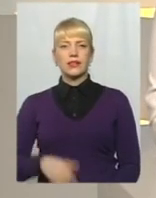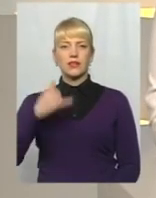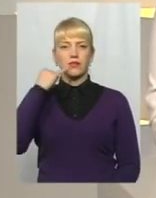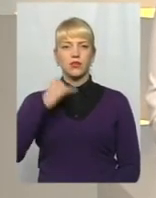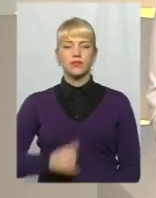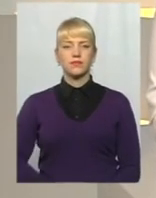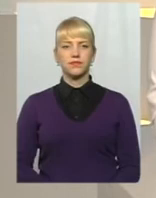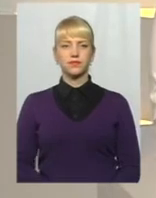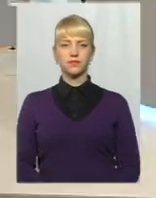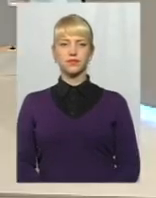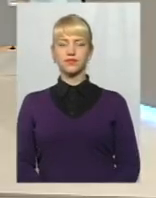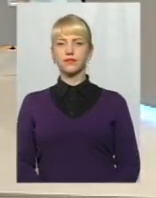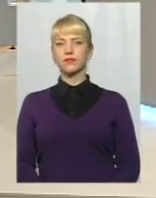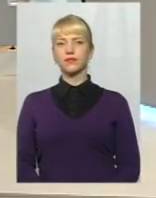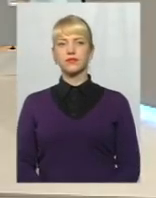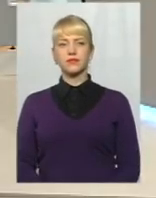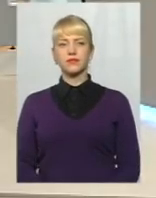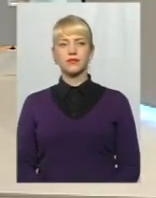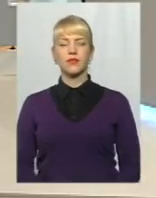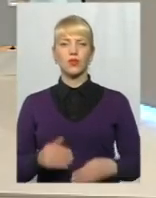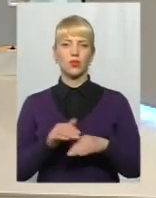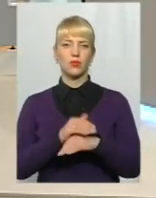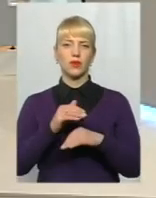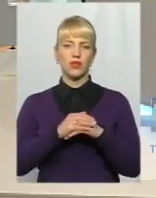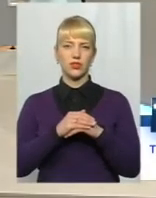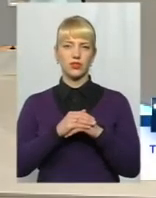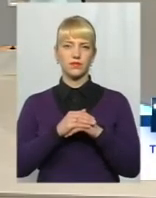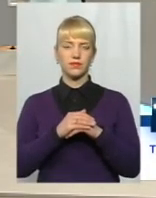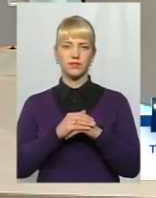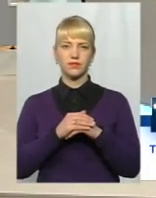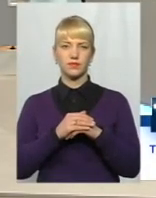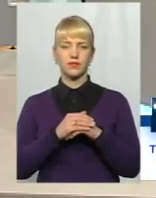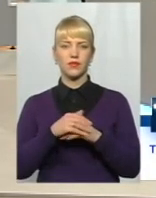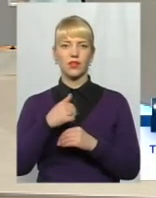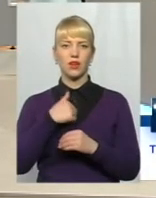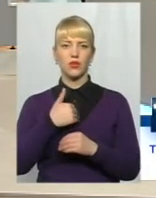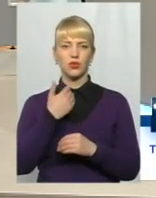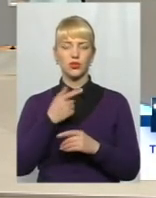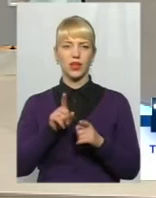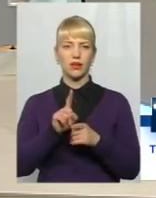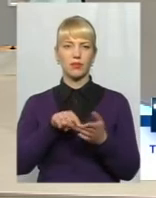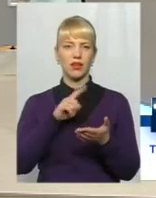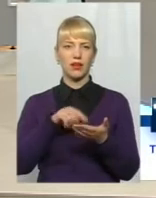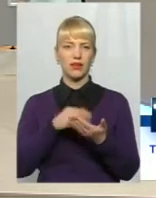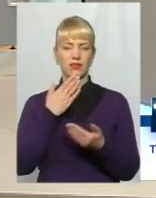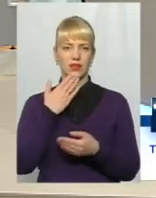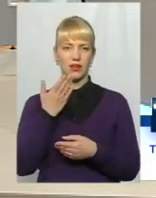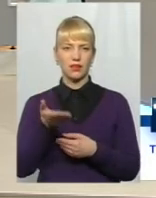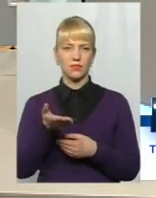своє питання. Доброго дня. Добрий вечір. Добрий вечір. Я хочу таке питання задати. Ми